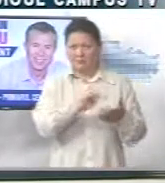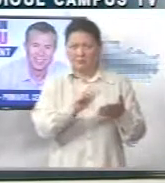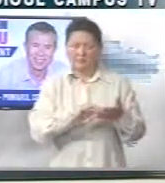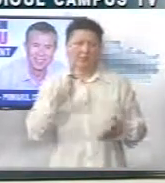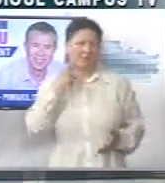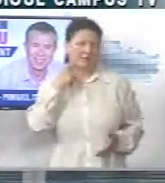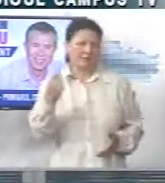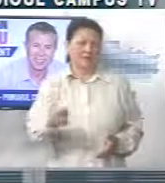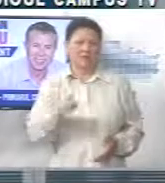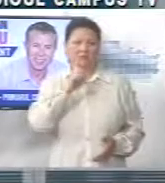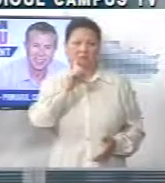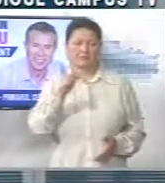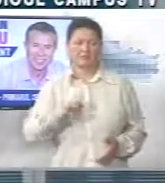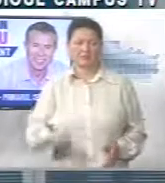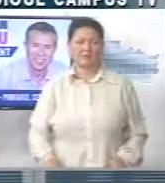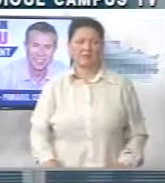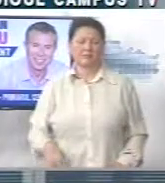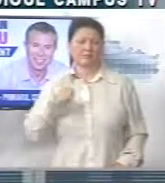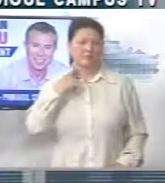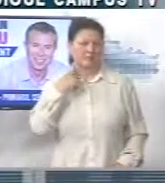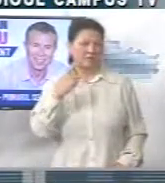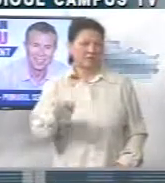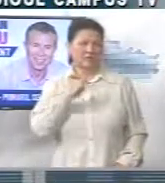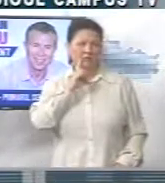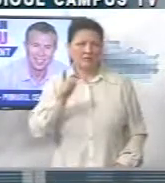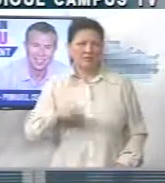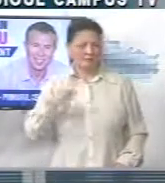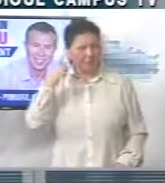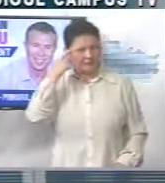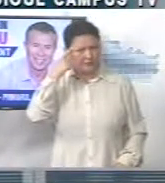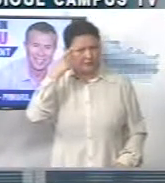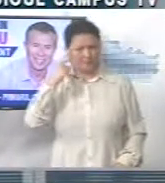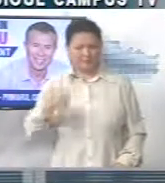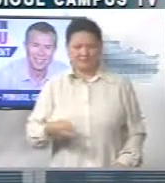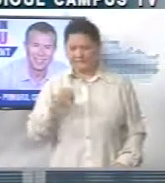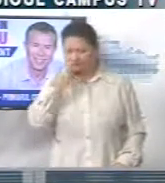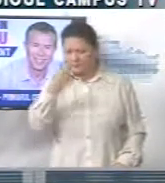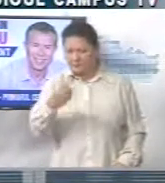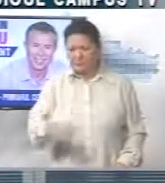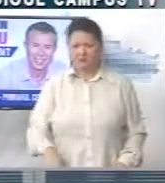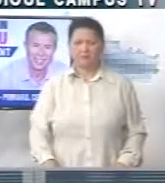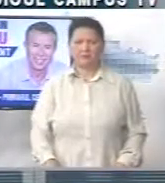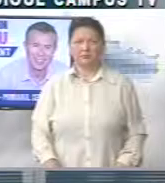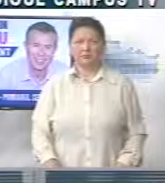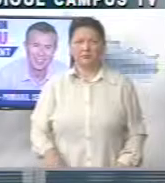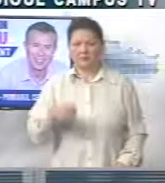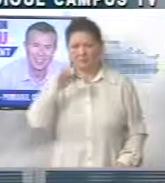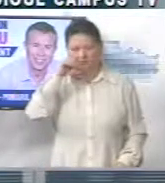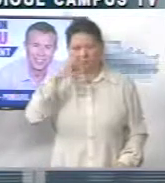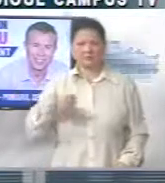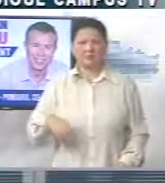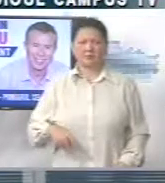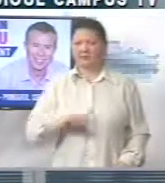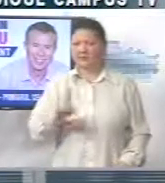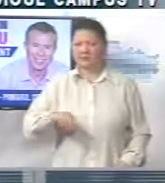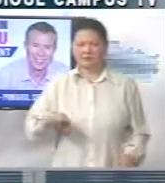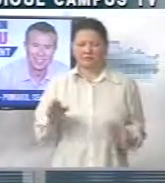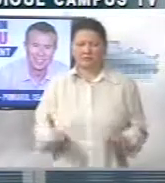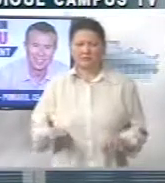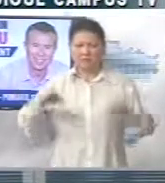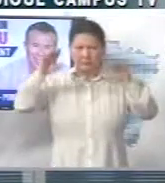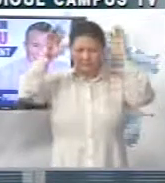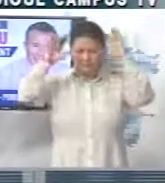Buzău, când gândim la gară, toți ne gândim la condițiile pe care ne le oferă ca și călător. Să nu stau în ploaie, să pot să